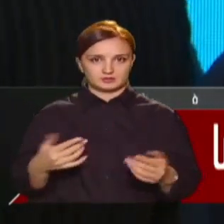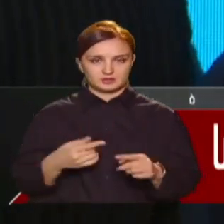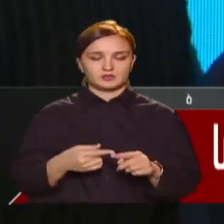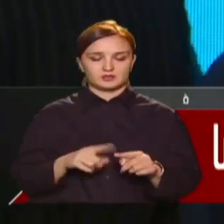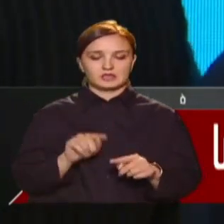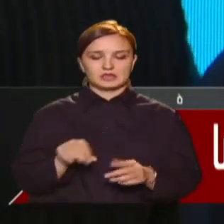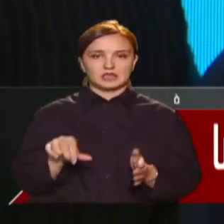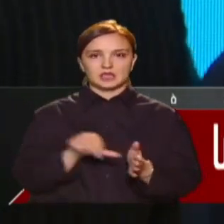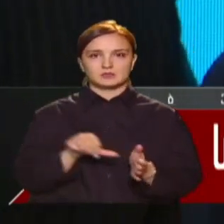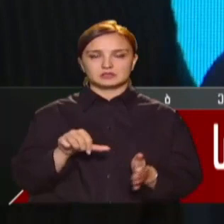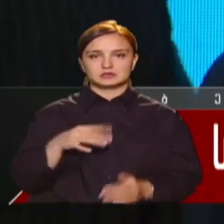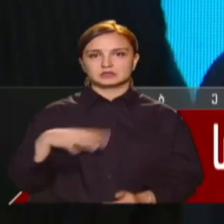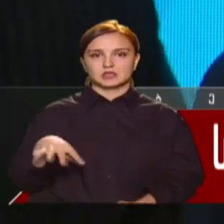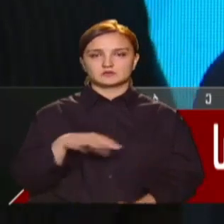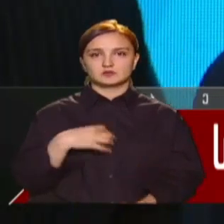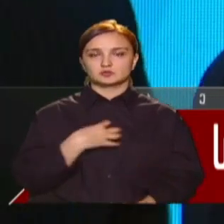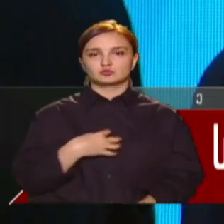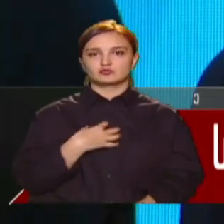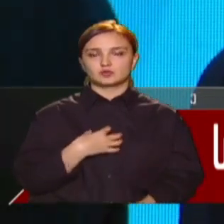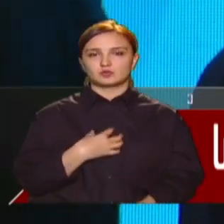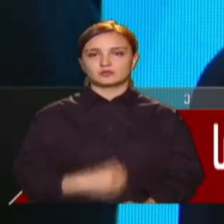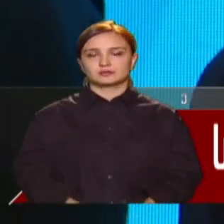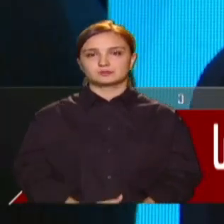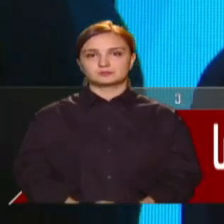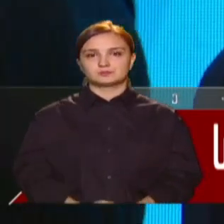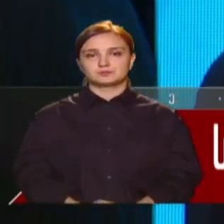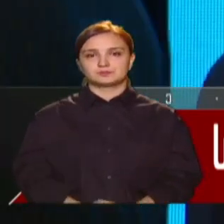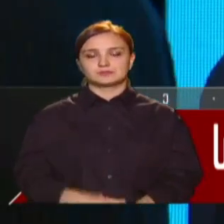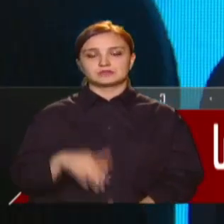რომელიც დაეხმარა ჩვენს ქვეყანას მნიშვნელოვნ წილად ქვეყნის წინსვლაში.